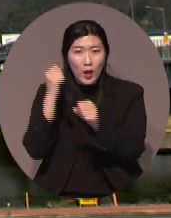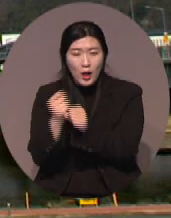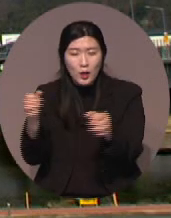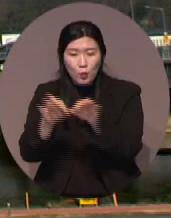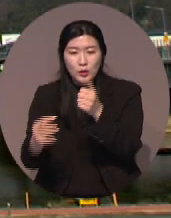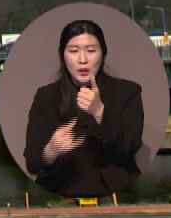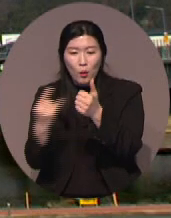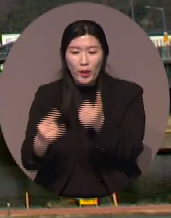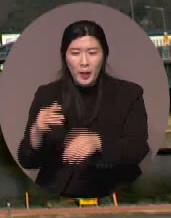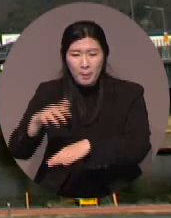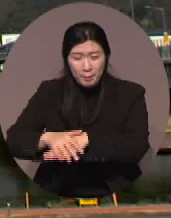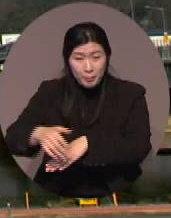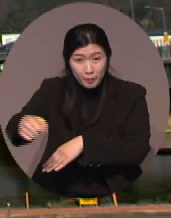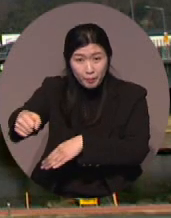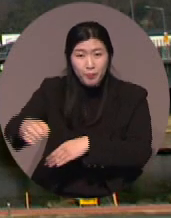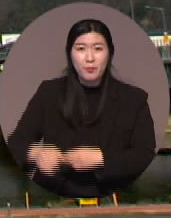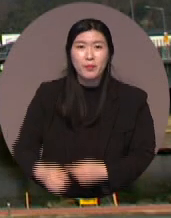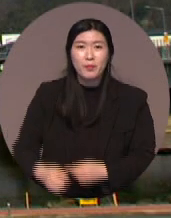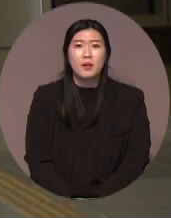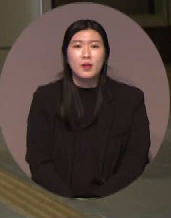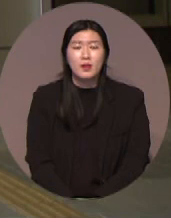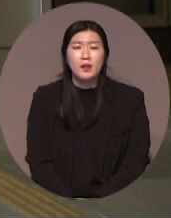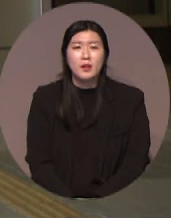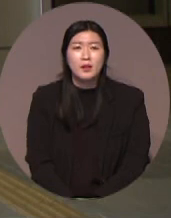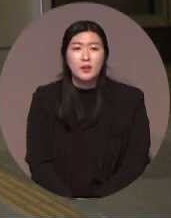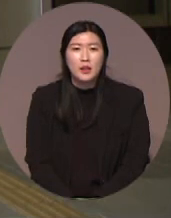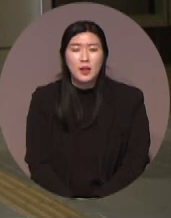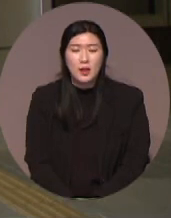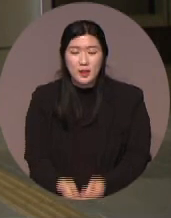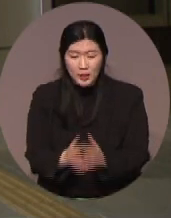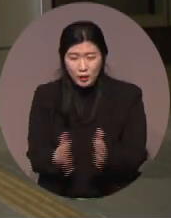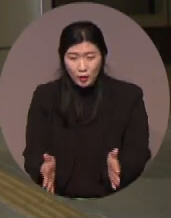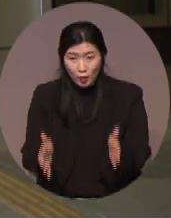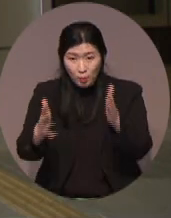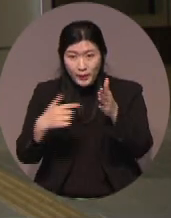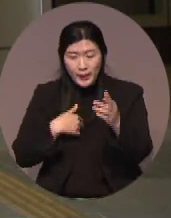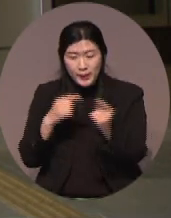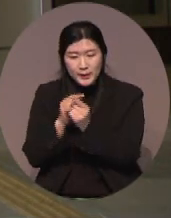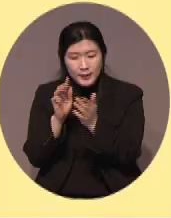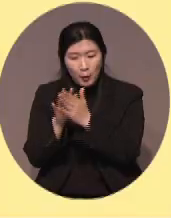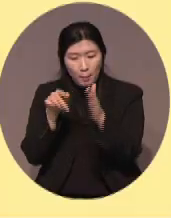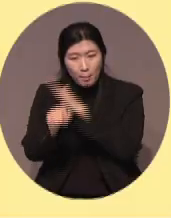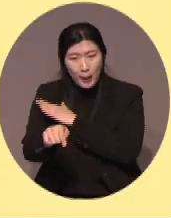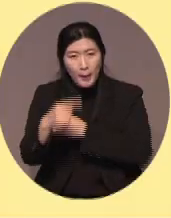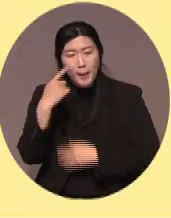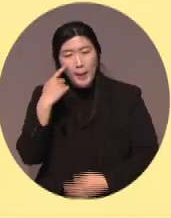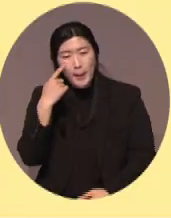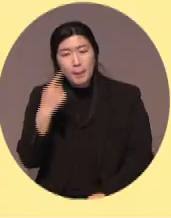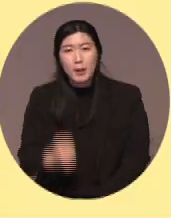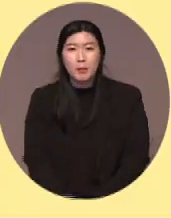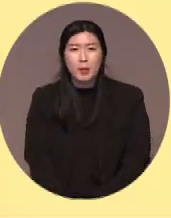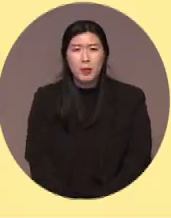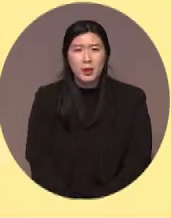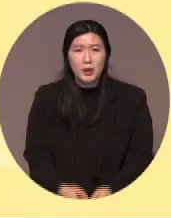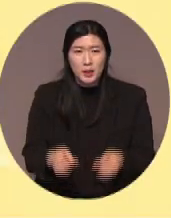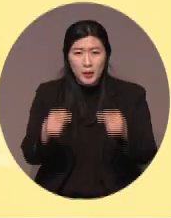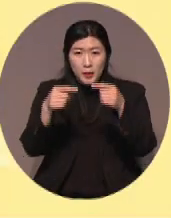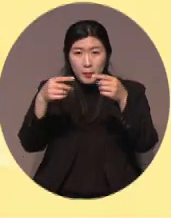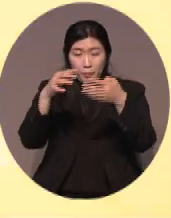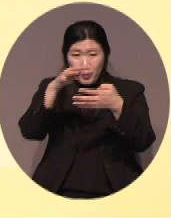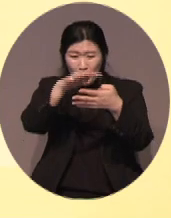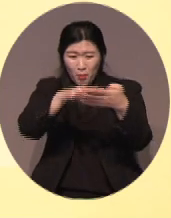공제회에 30년간 넘겼습니다 해당 건물을 직접 찾아가 왔습니다 건물 입주 현황을 알려주는